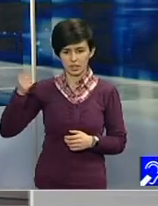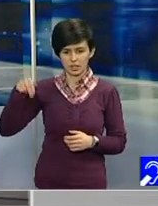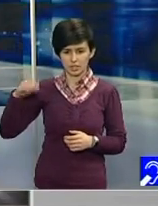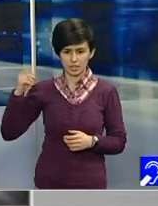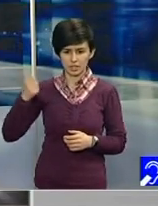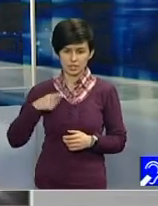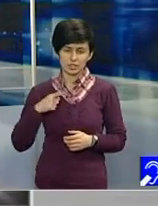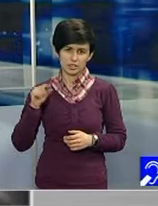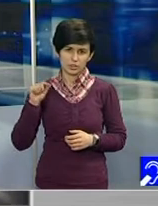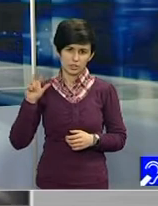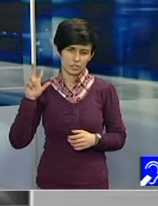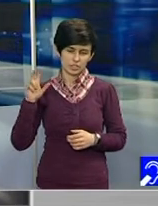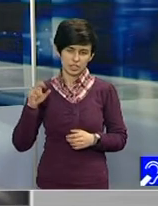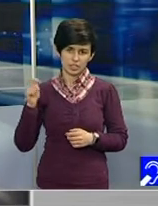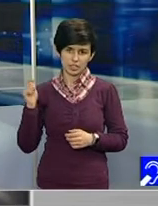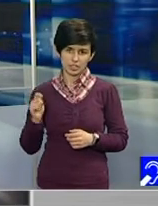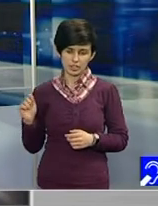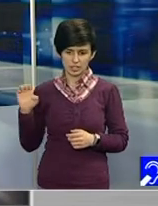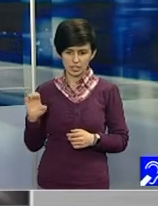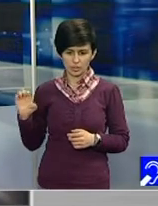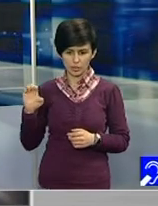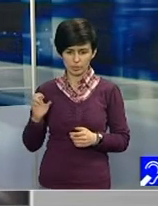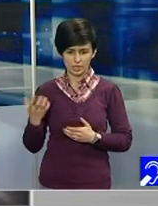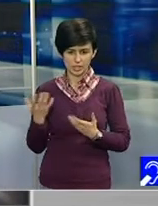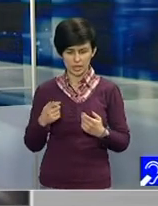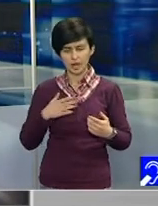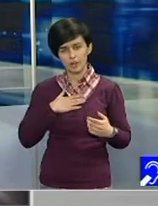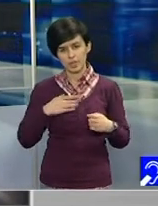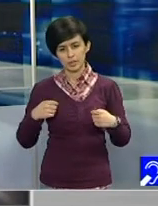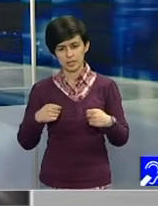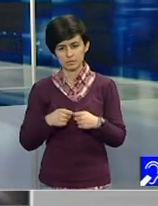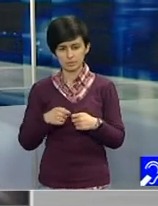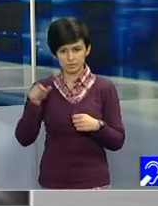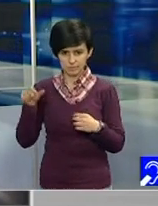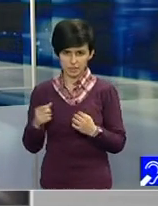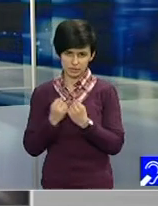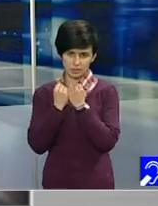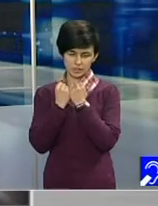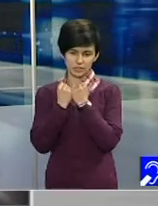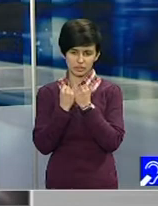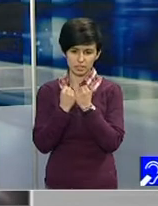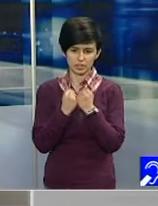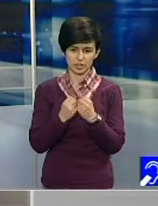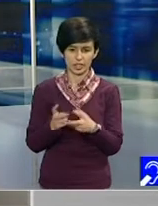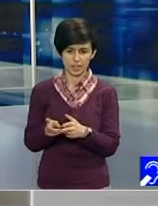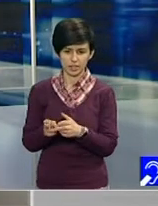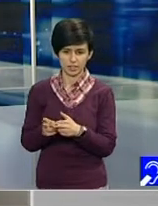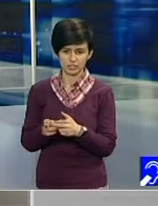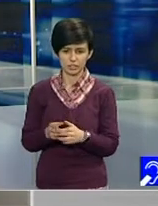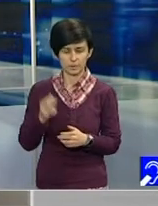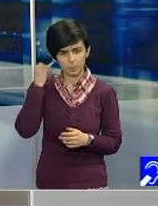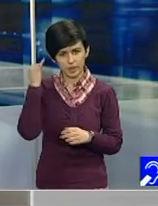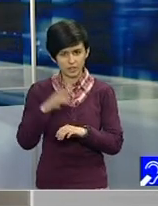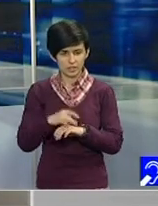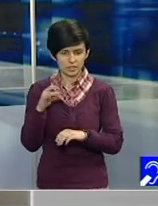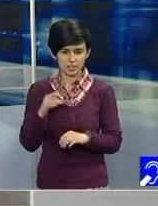europene, din fiecare țară avem membrii supraviețuitori la rândul lor. O inițiativă pornită de voi, important să spunem.